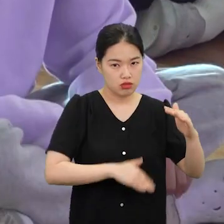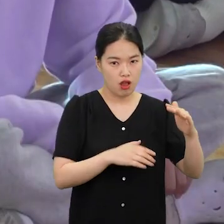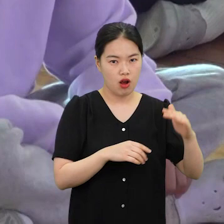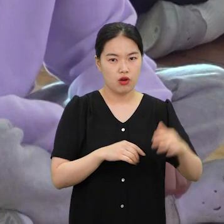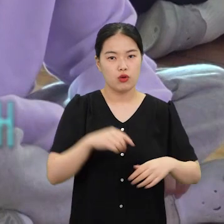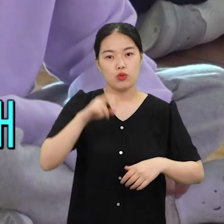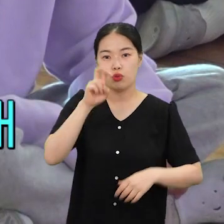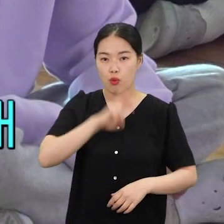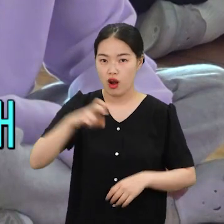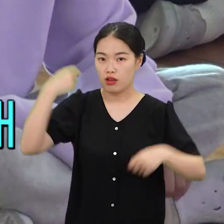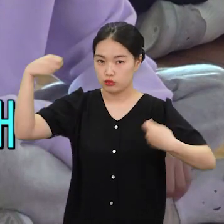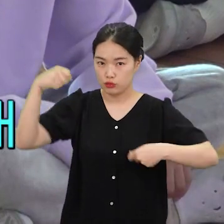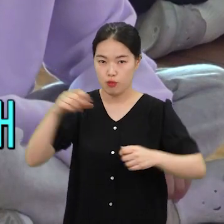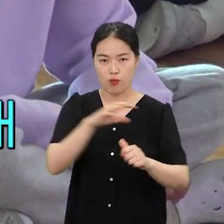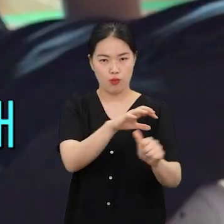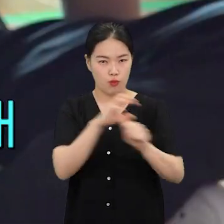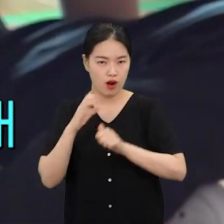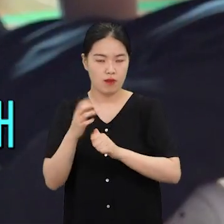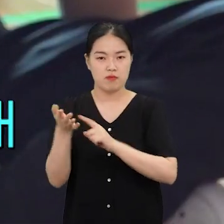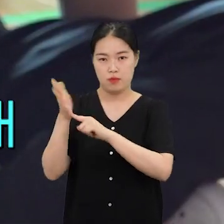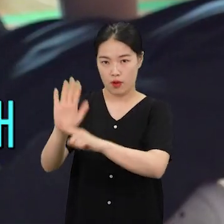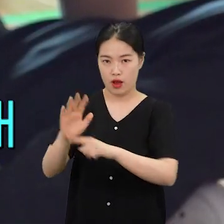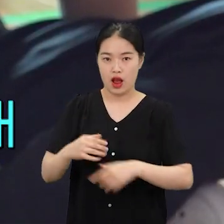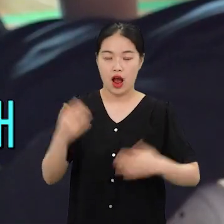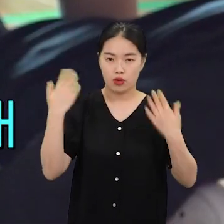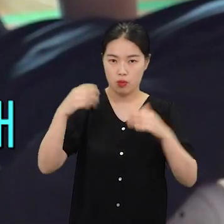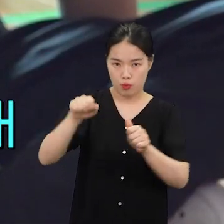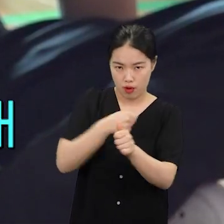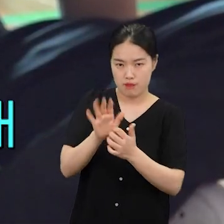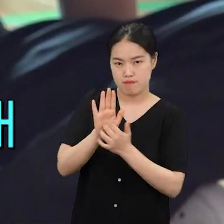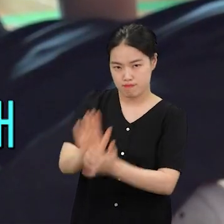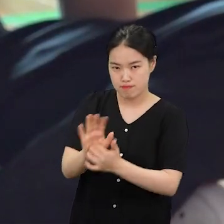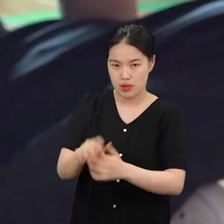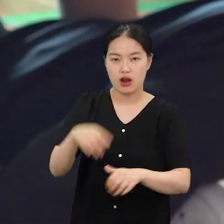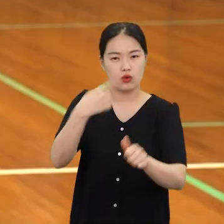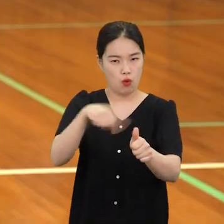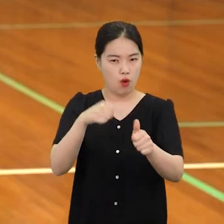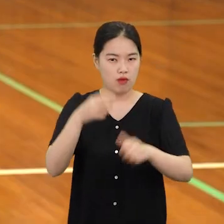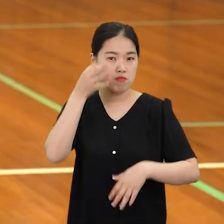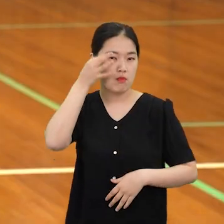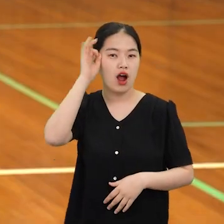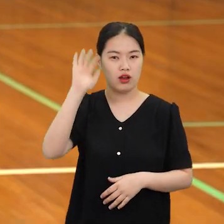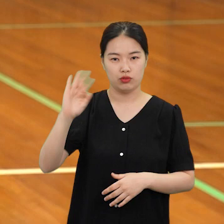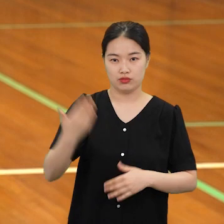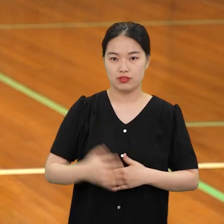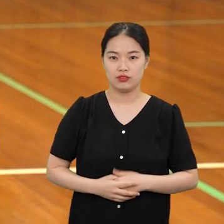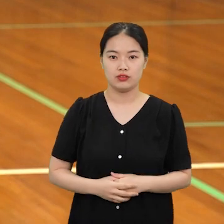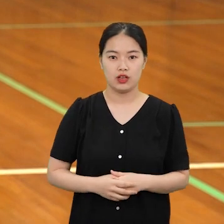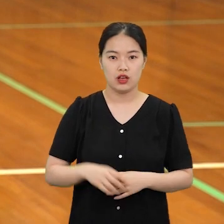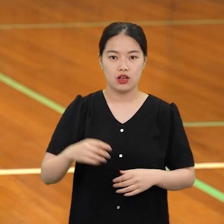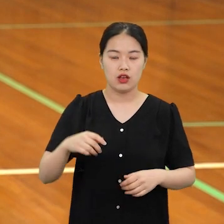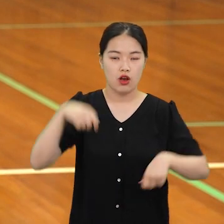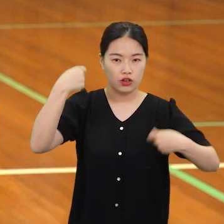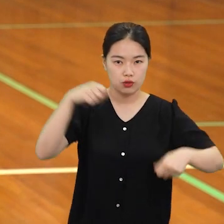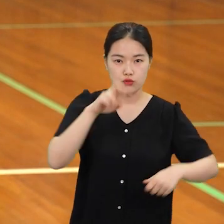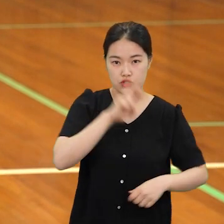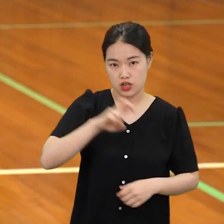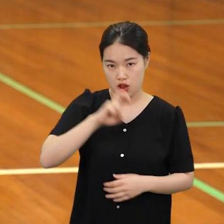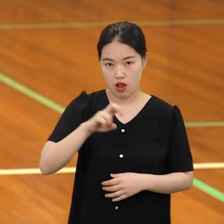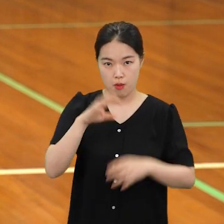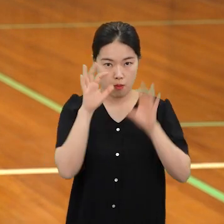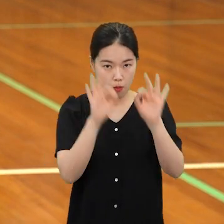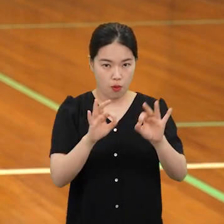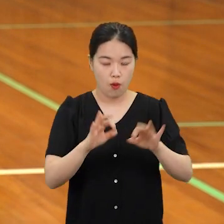보여줘 학교폭력을 예방하고 경각심을 일깨울 수 있는데요. 연극 뮤지컬 활동을 통해서 다양한